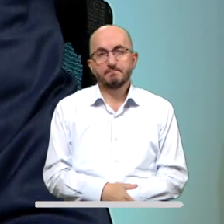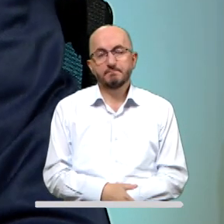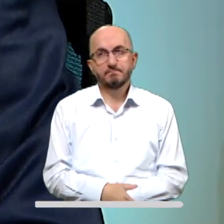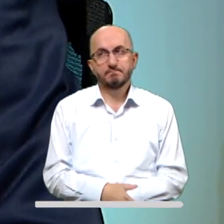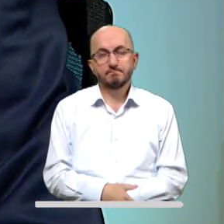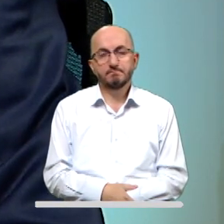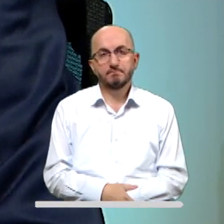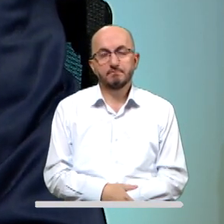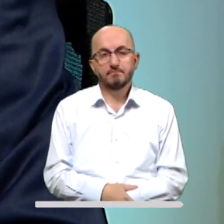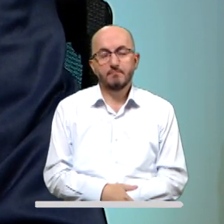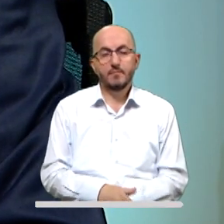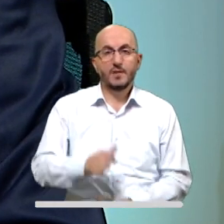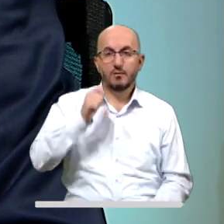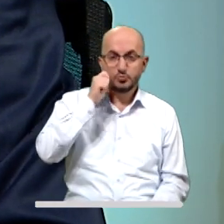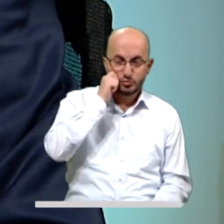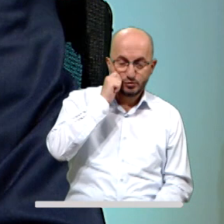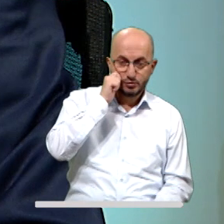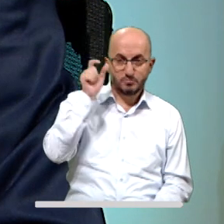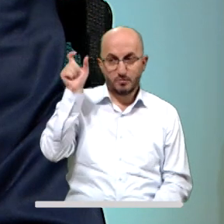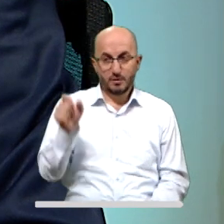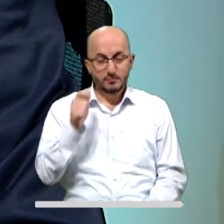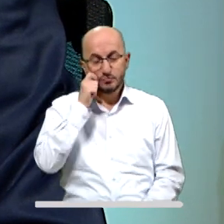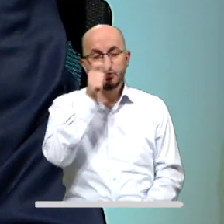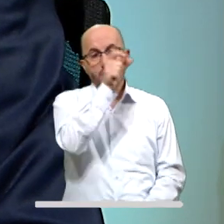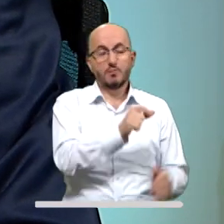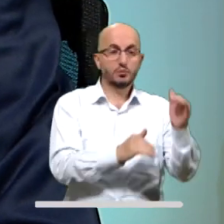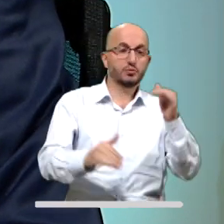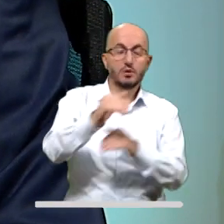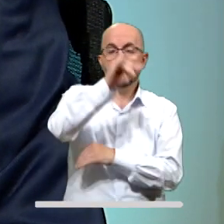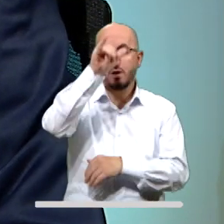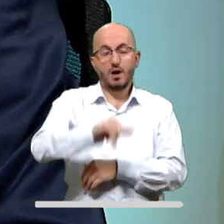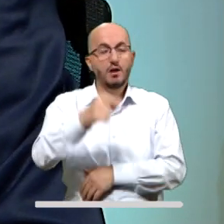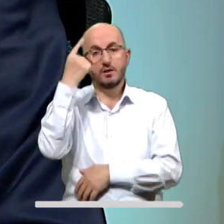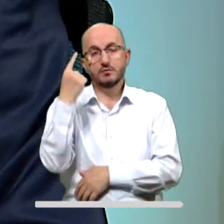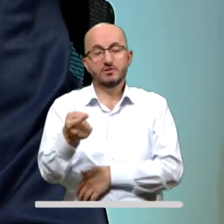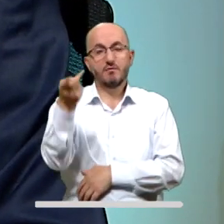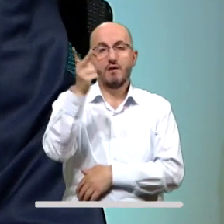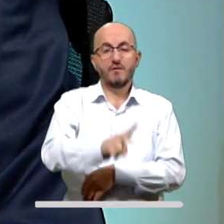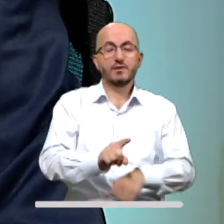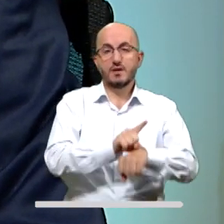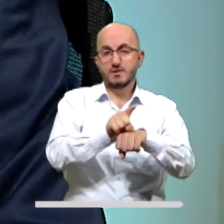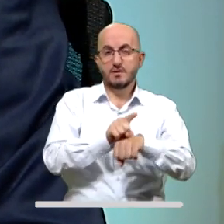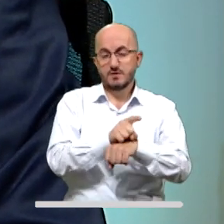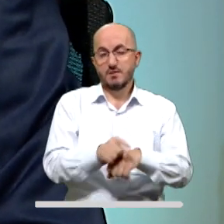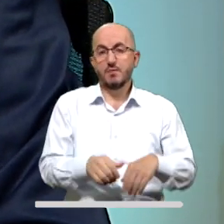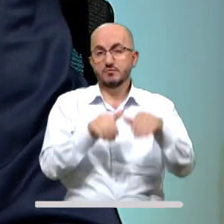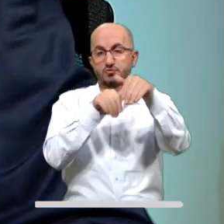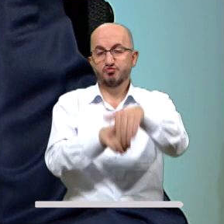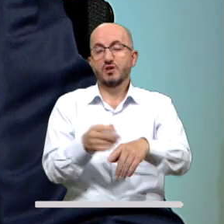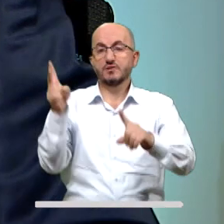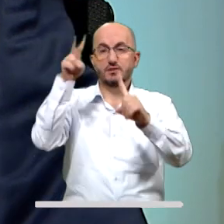Şöyle diyelim. Müslümanın Müslüman üzerindeki haklarından birisi de vefat ettiği zaman